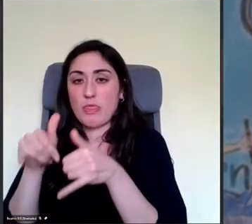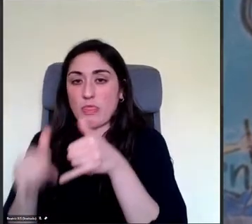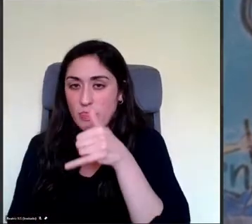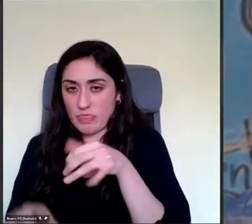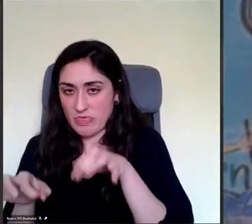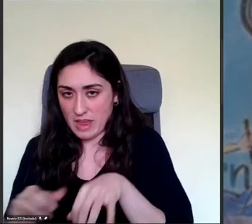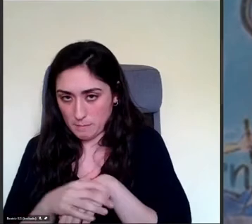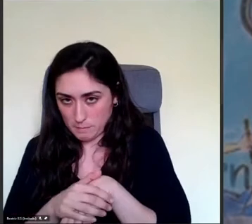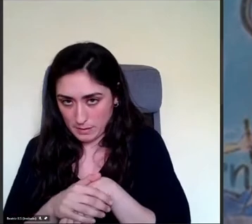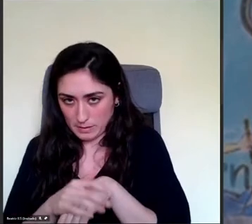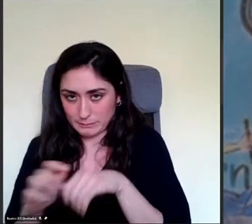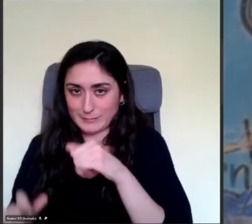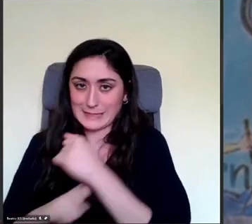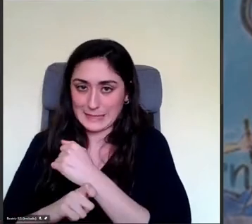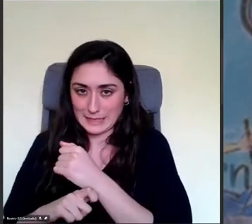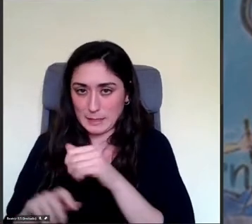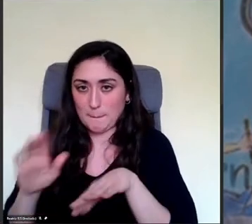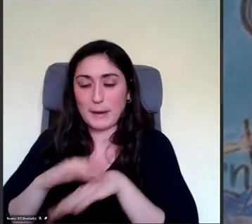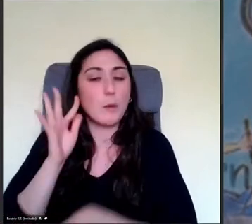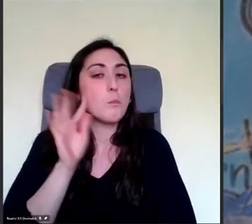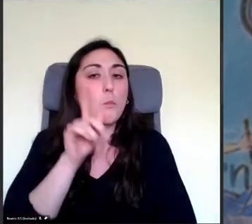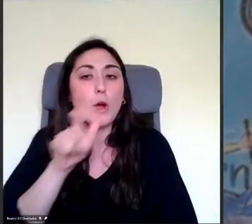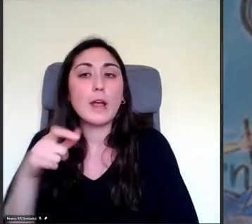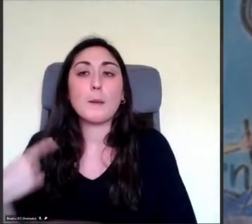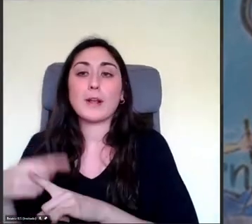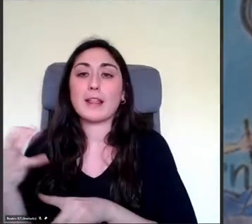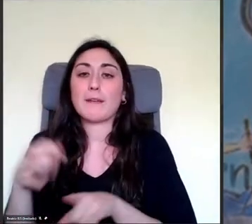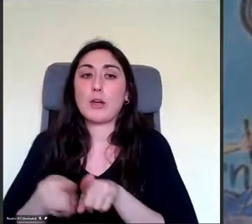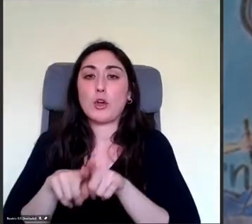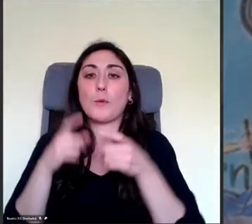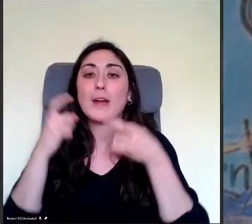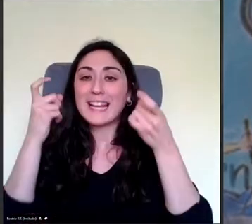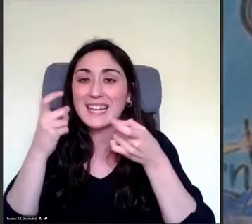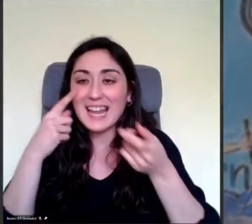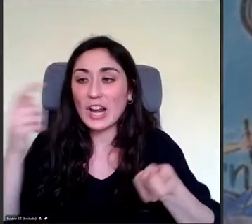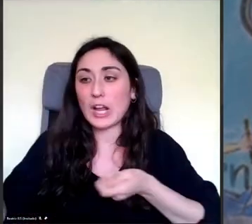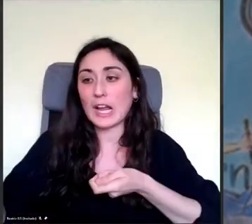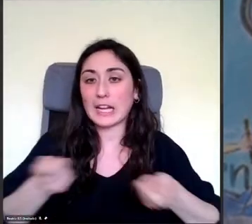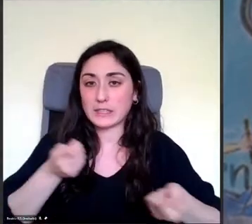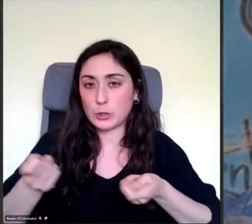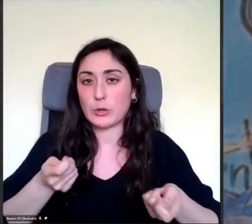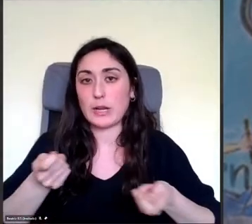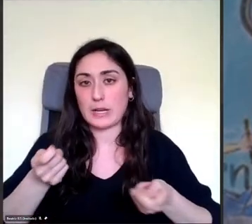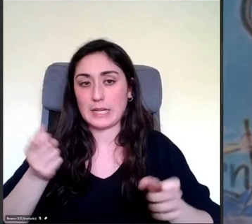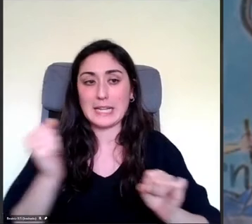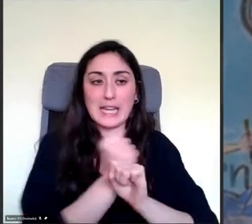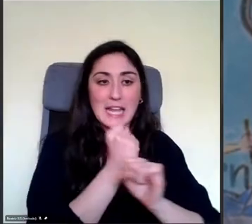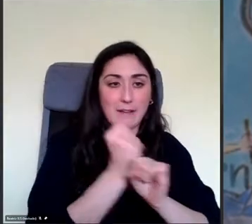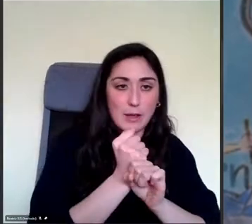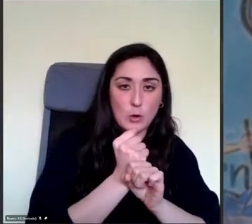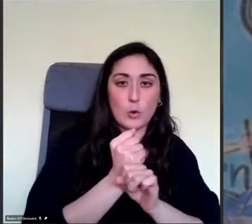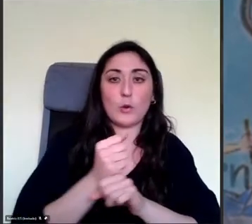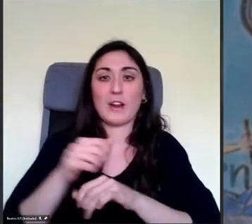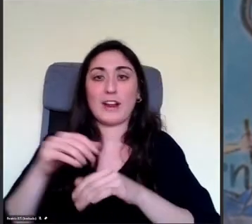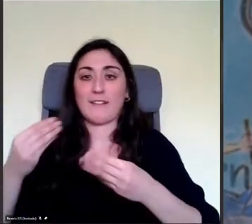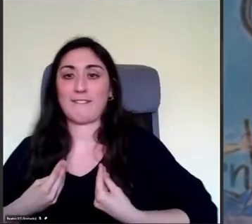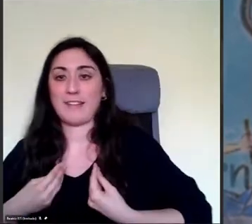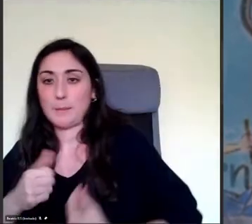que havien de fer compatible la seva vida i la seva promoció professional amb la cura de les persones que havien